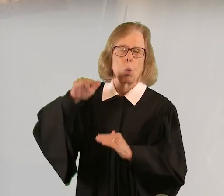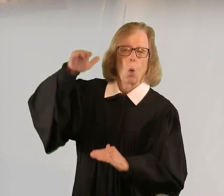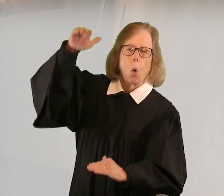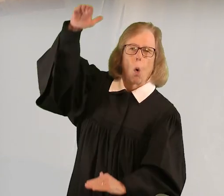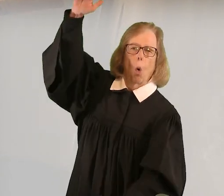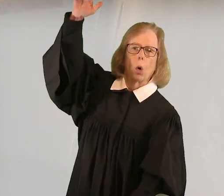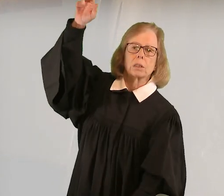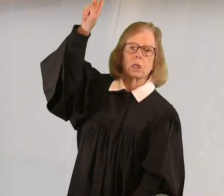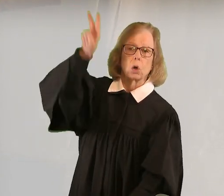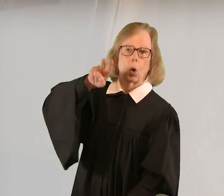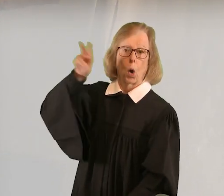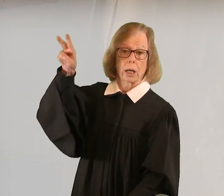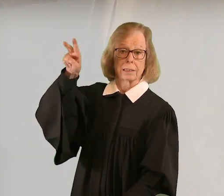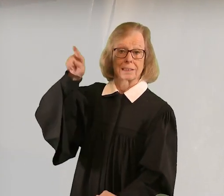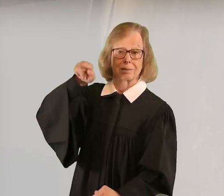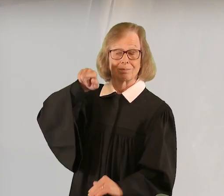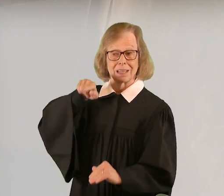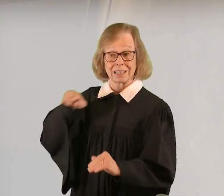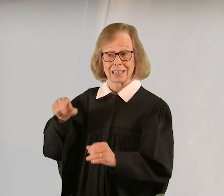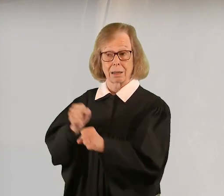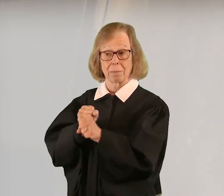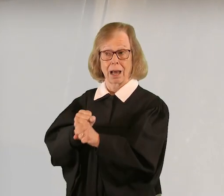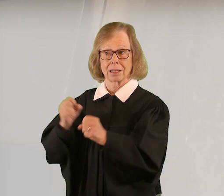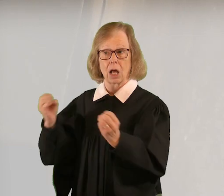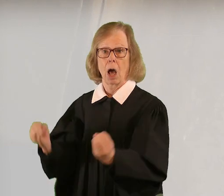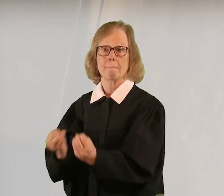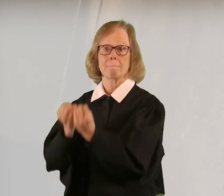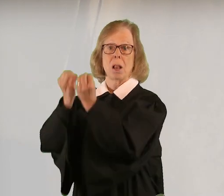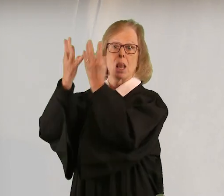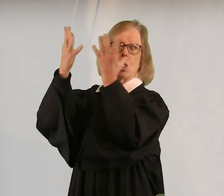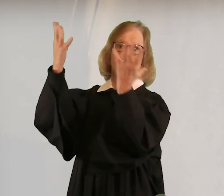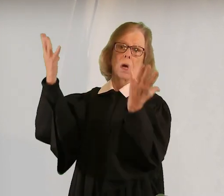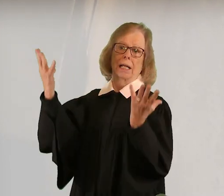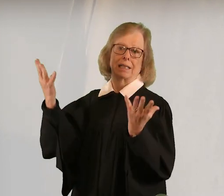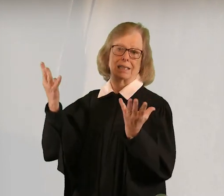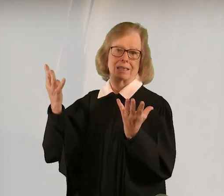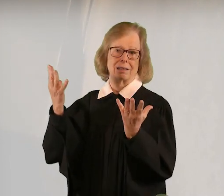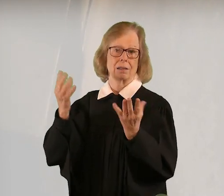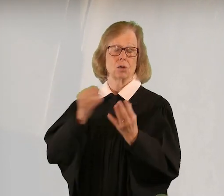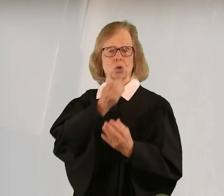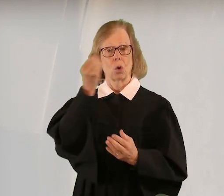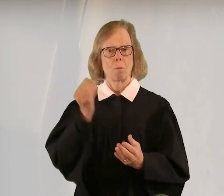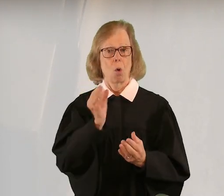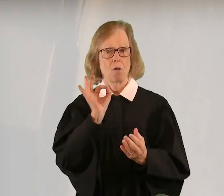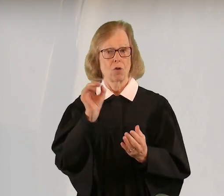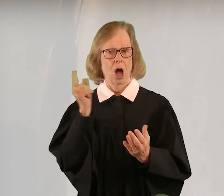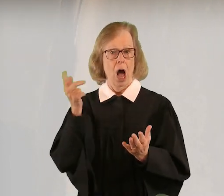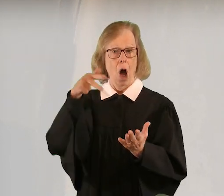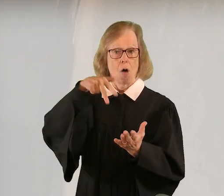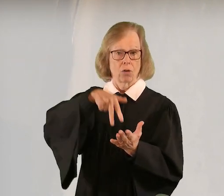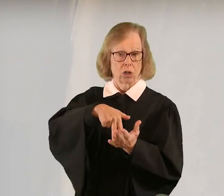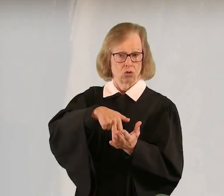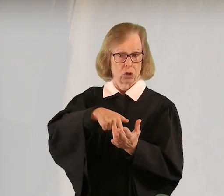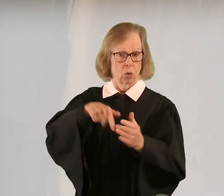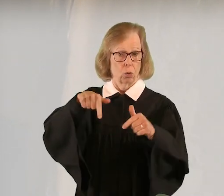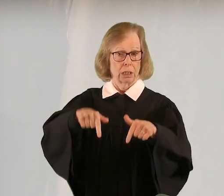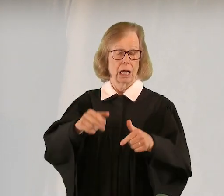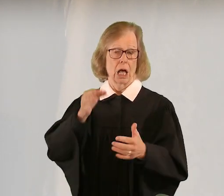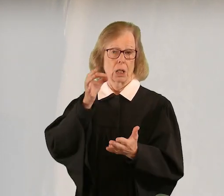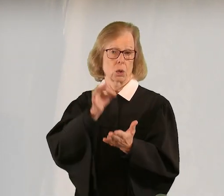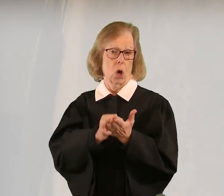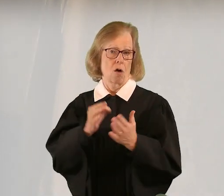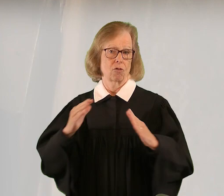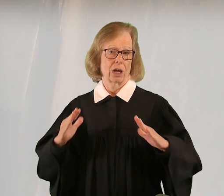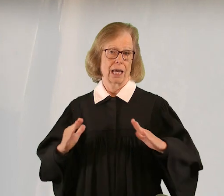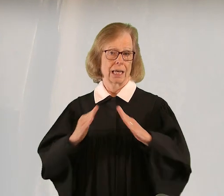Erblühen. Dies soll unser Zeichen der Auferstehung hier mitten in der Dorfkirche werden, ein Zeichen der Kraft